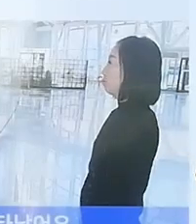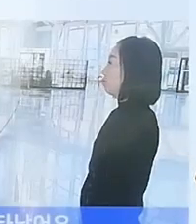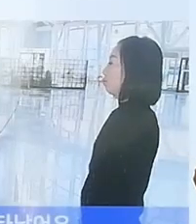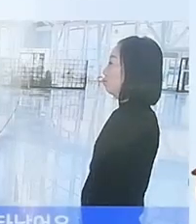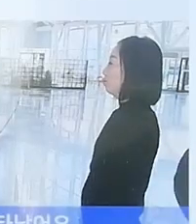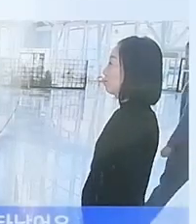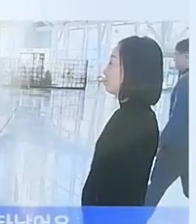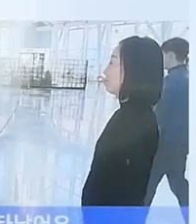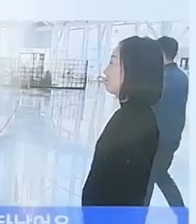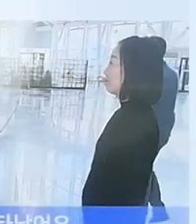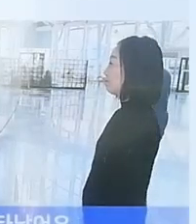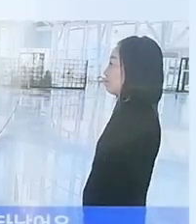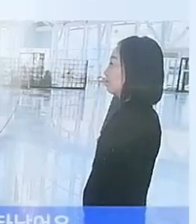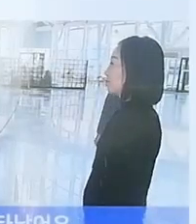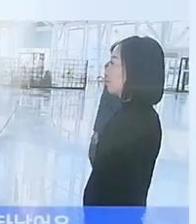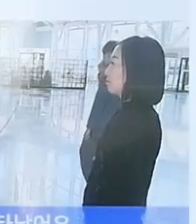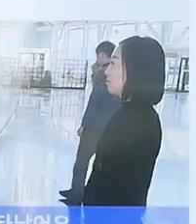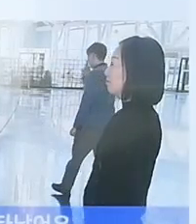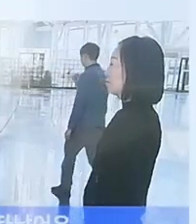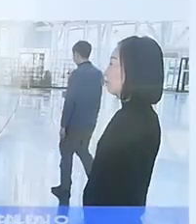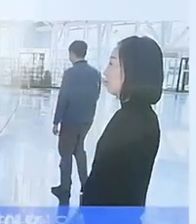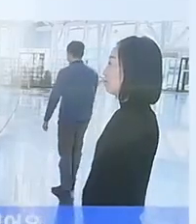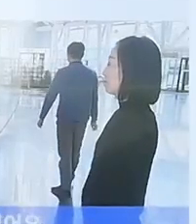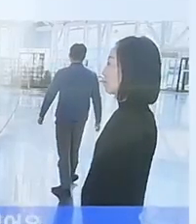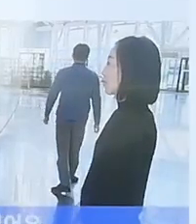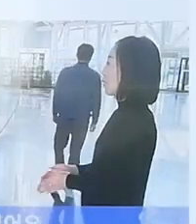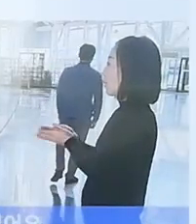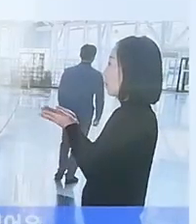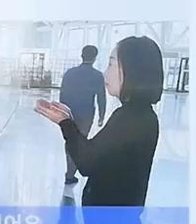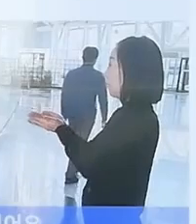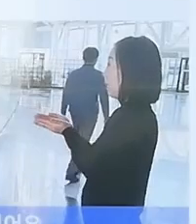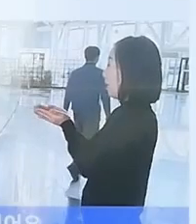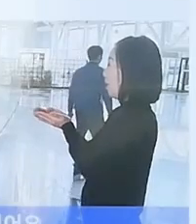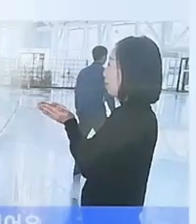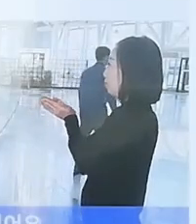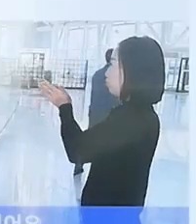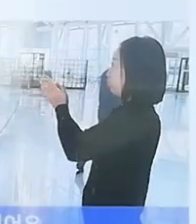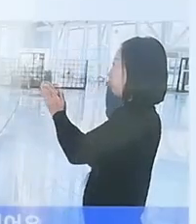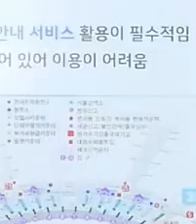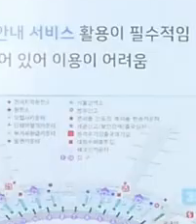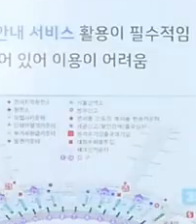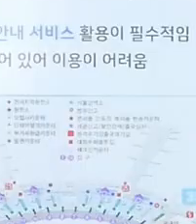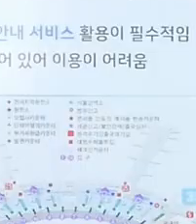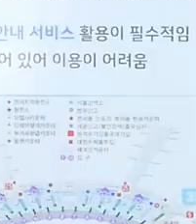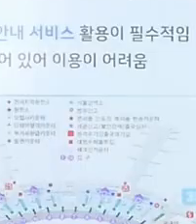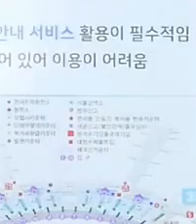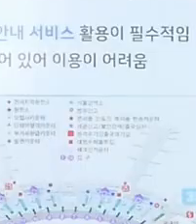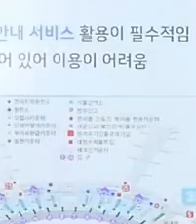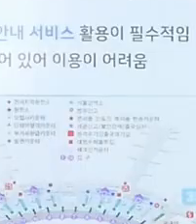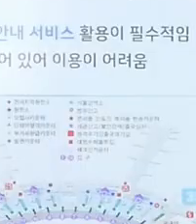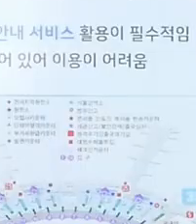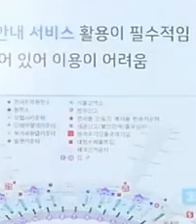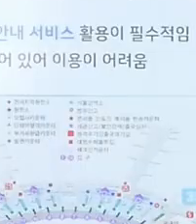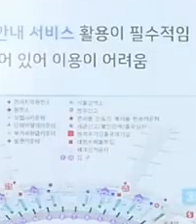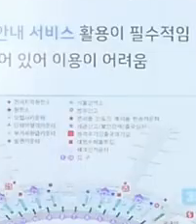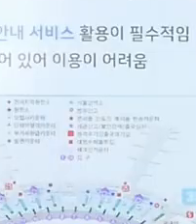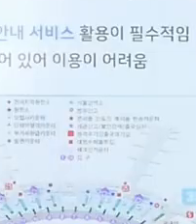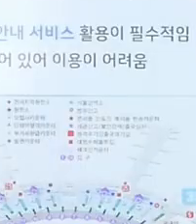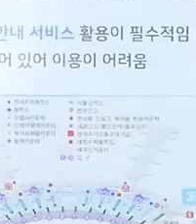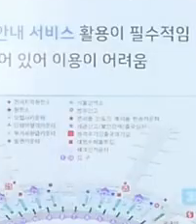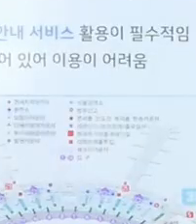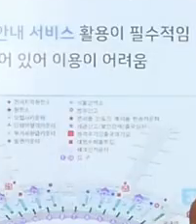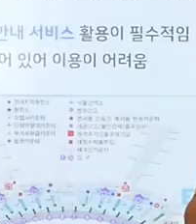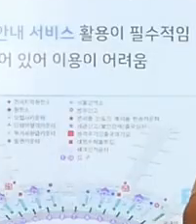건데 해안가에 사고가 나타나는 경우는 잘 없겠지만 이런 부분들도 저희가 좀 수집을 한 바가 있습니다. 그래서 저희는 이제 이렇게